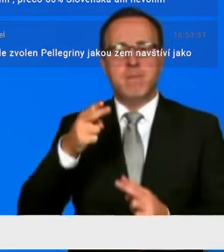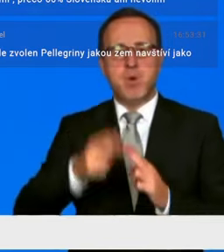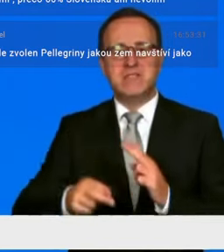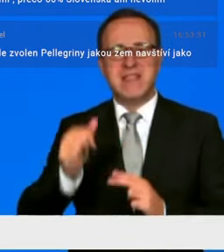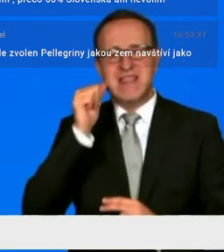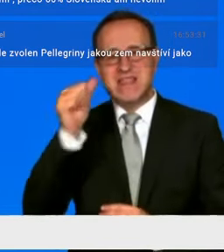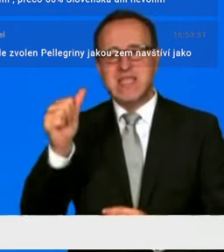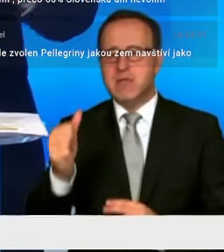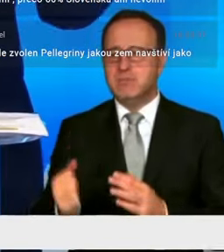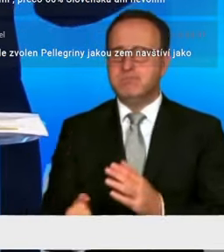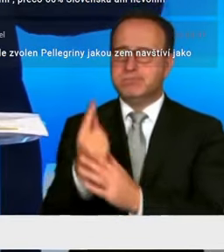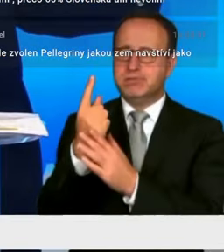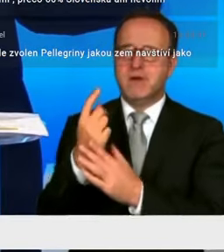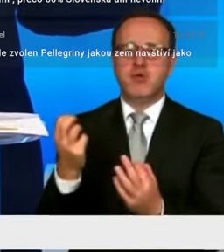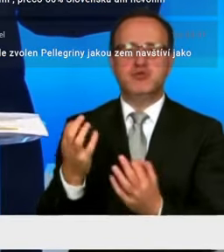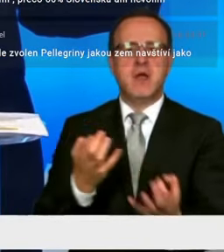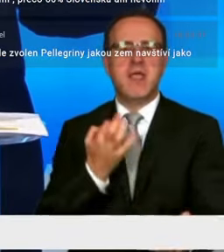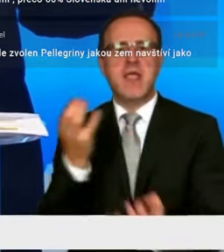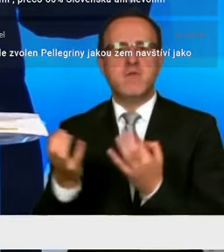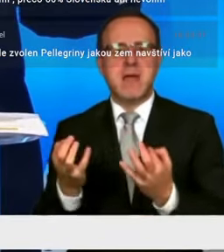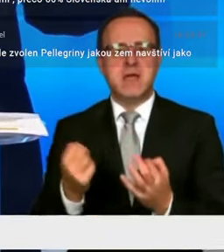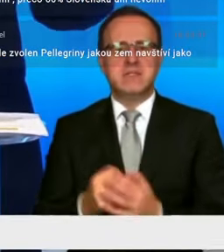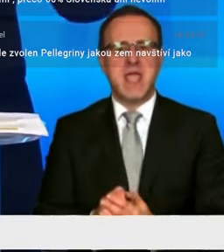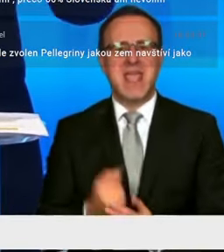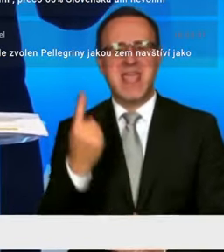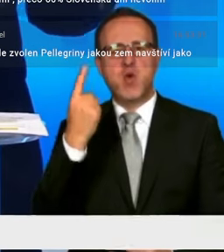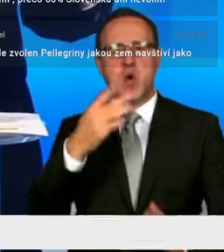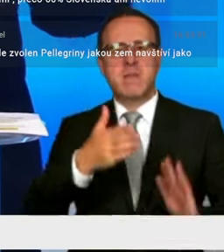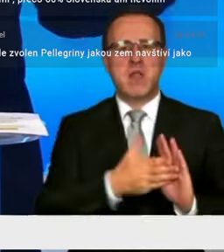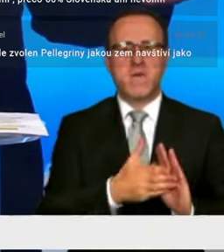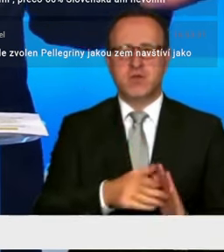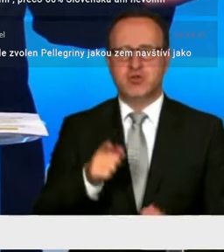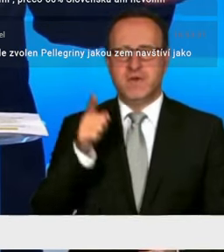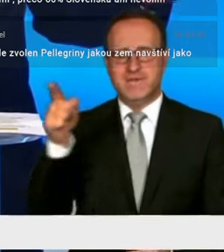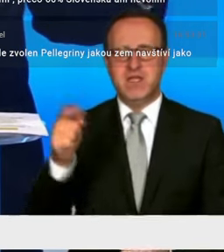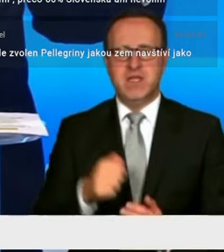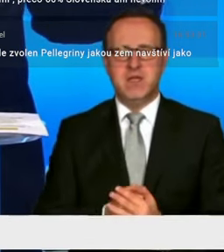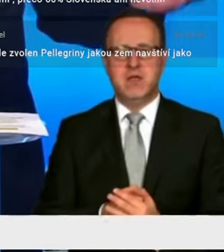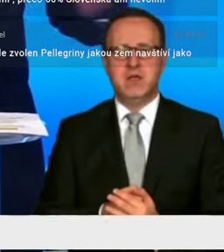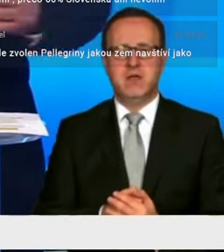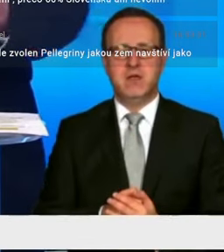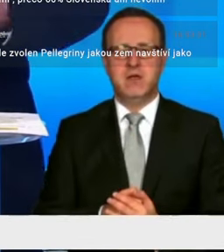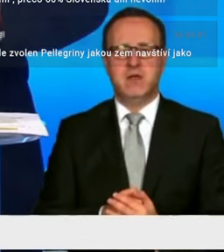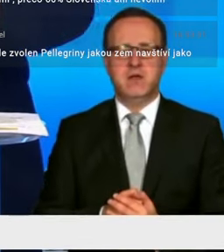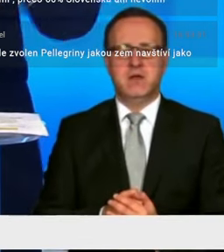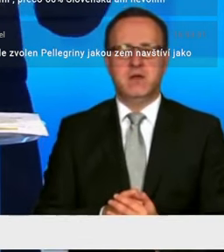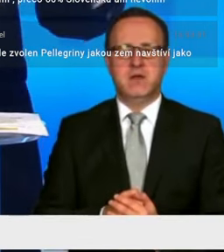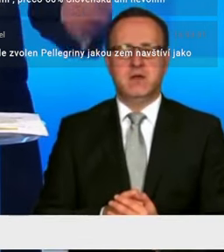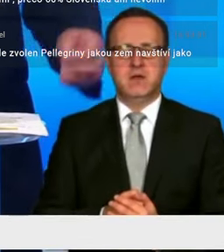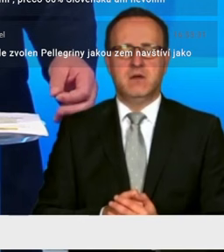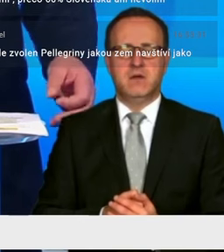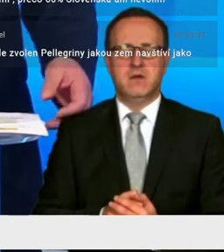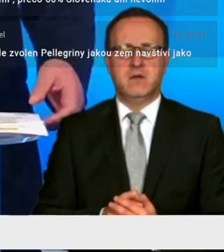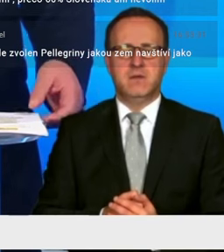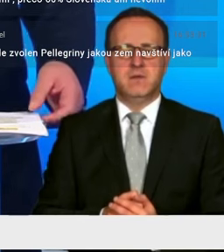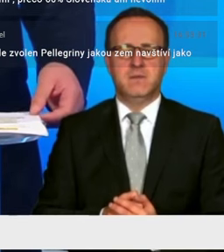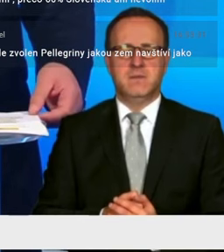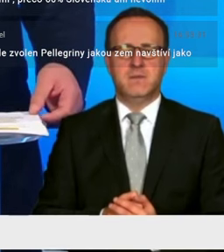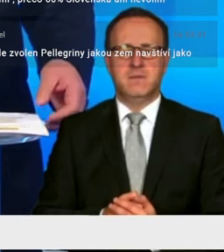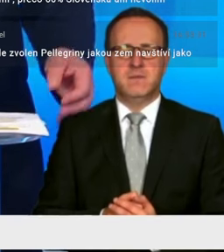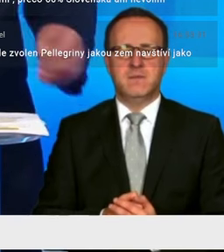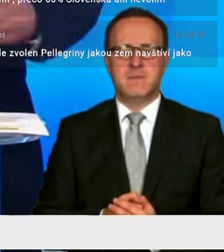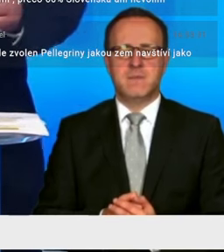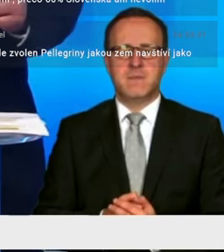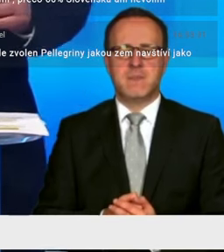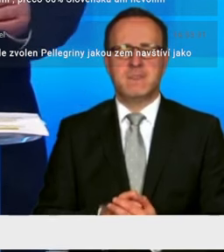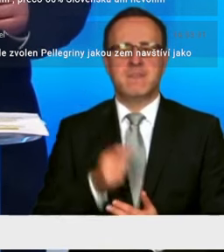objavili eh nejaké informácie prostredníctvom Igora Matoviča že využívate sem-tam jeho eh teda respektíve eh pána Petra